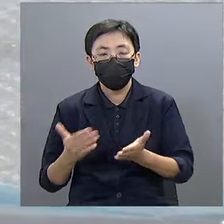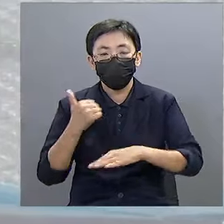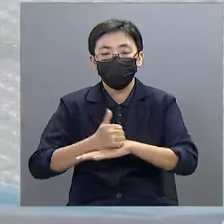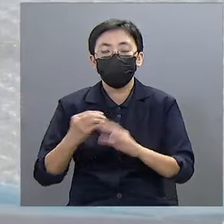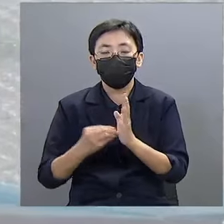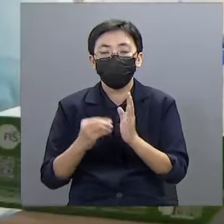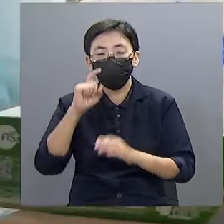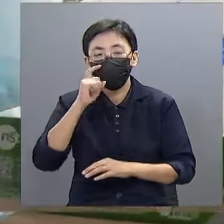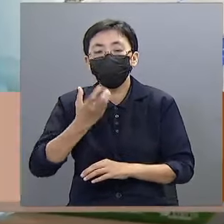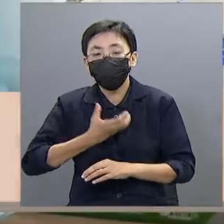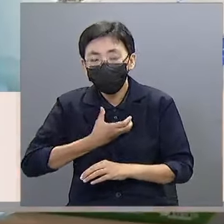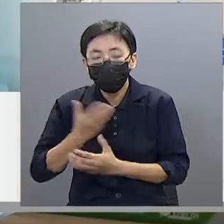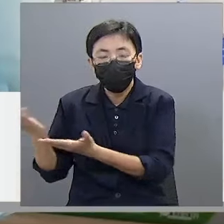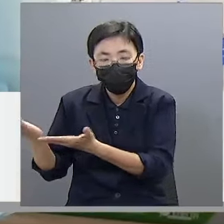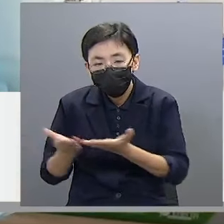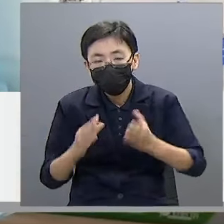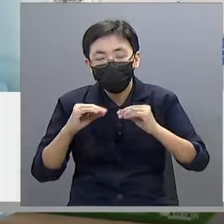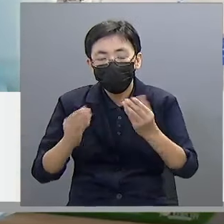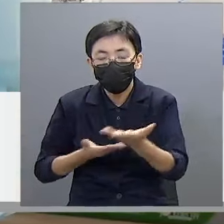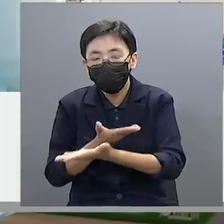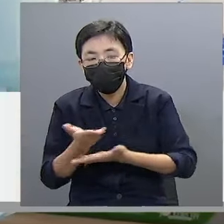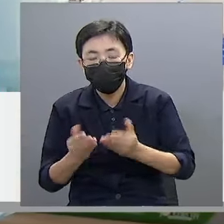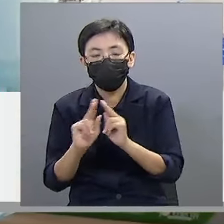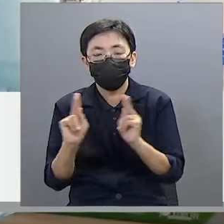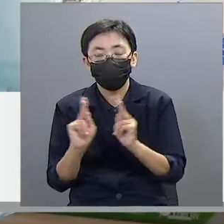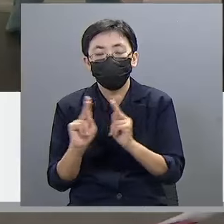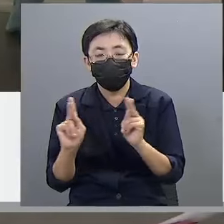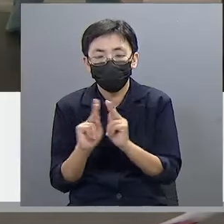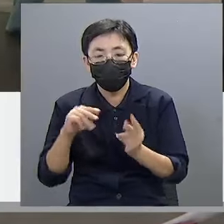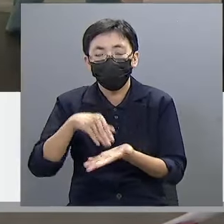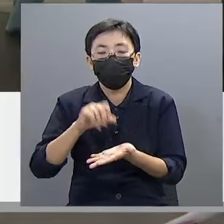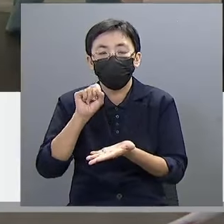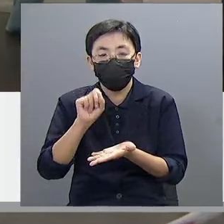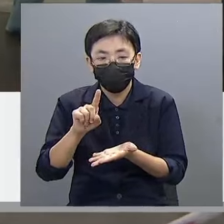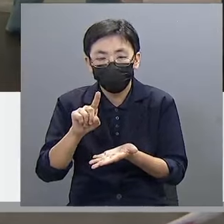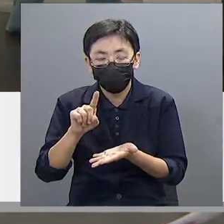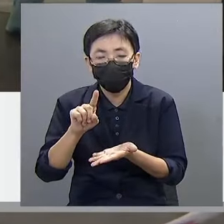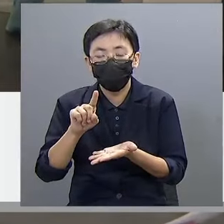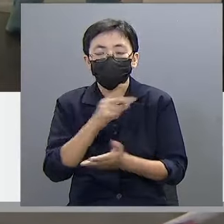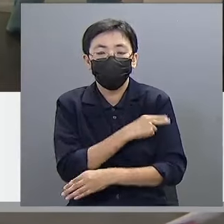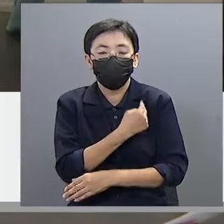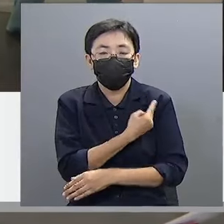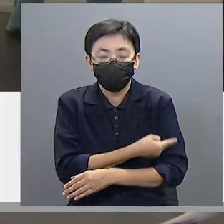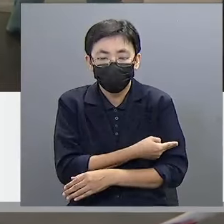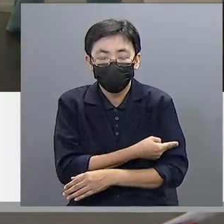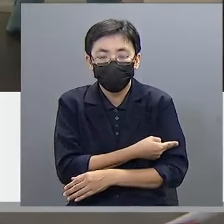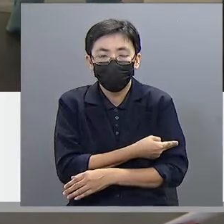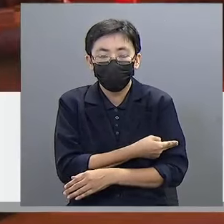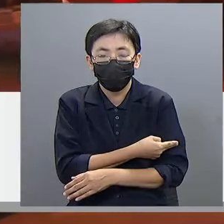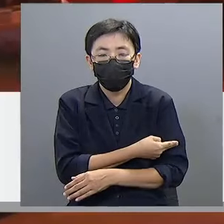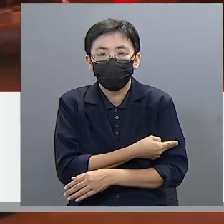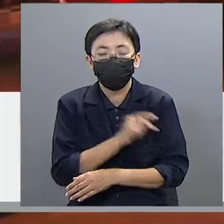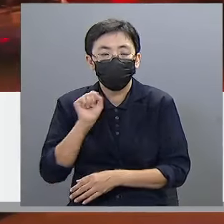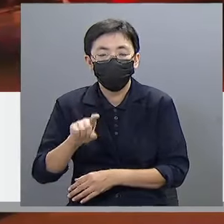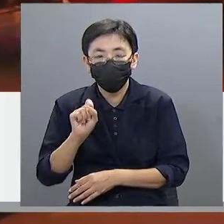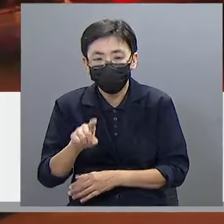เข้าร่วมประชุมกับคณะกรรมการอำนวยการศูนย์ปฏิบัติการฉุกเฉินด้านการแพทย์และสาธารณสุขเป็นการเตรียมความ